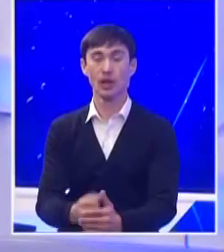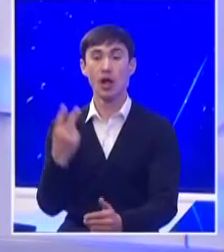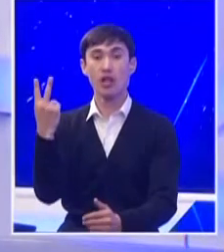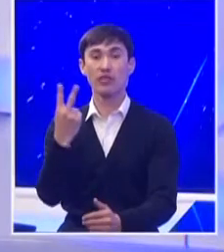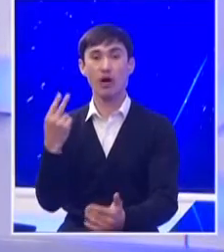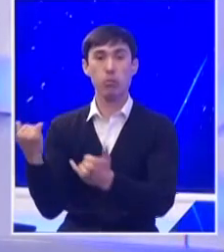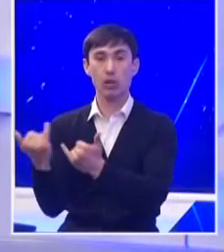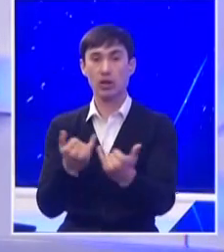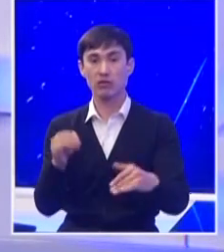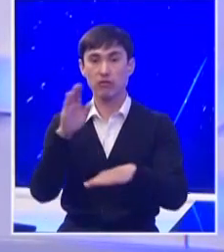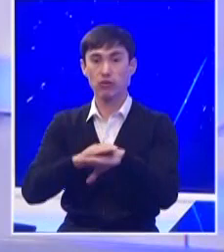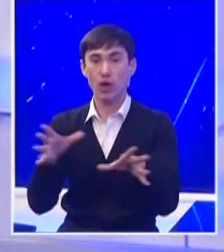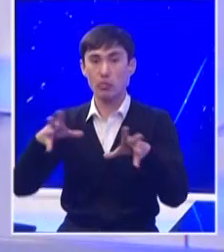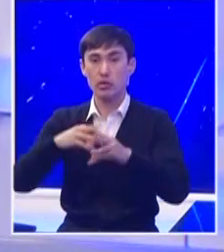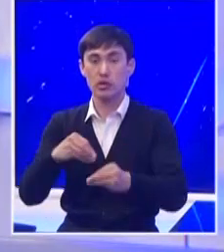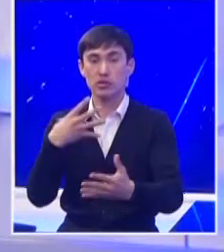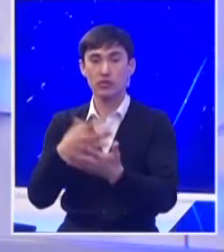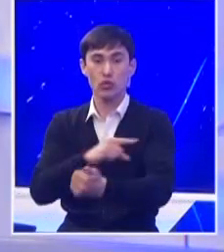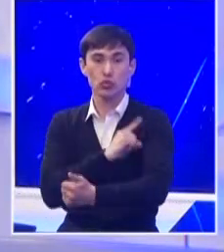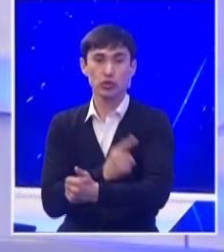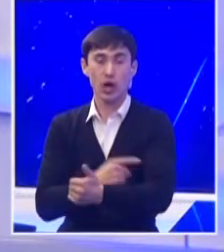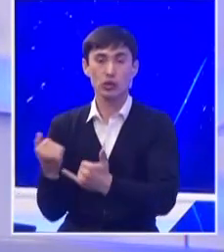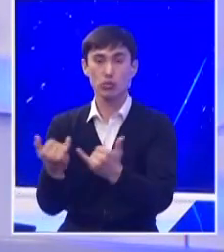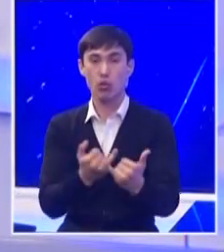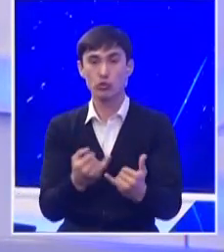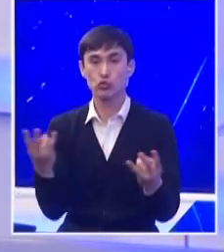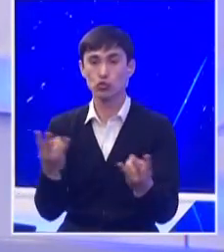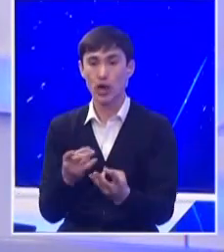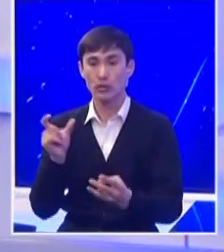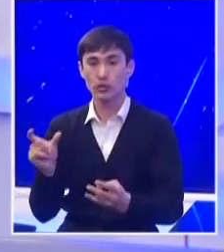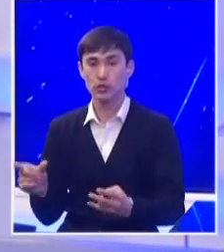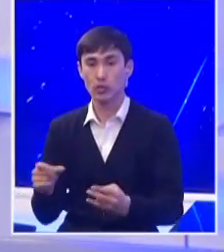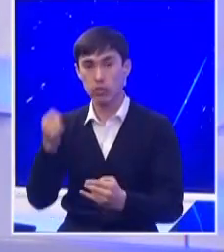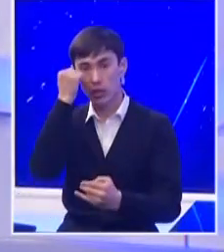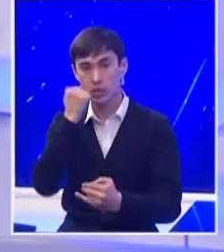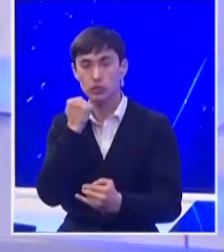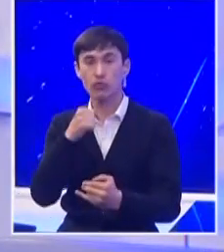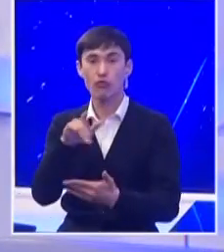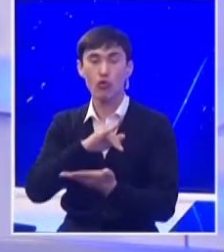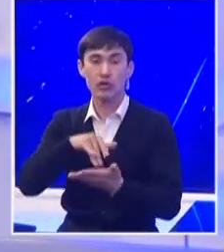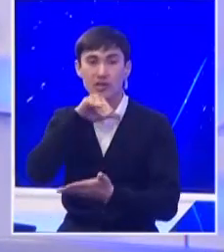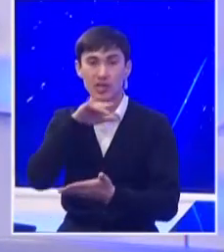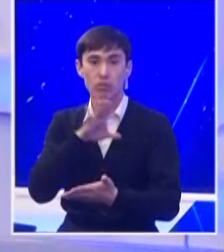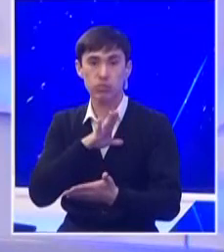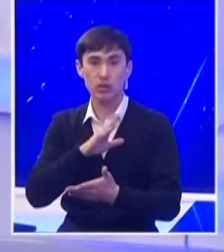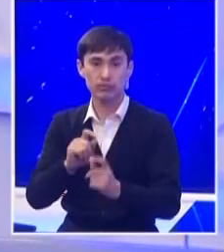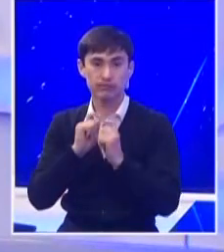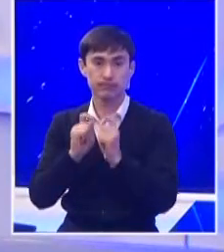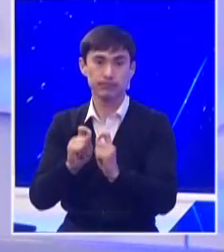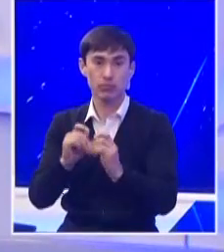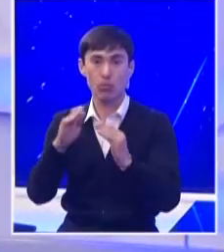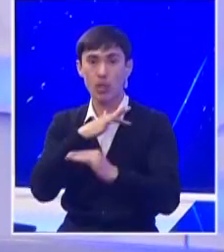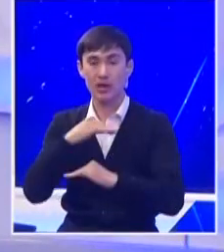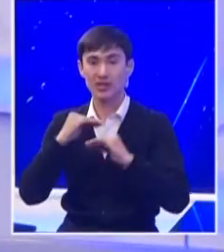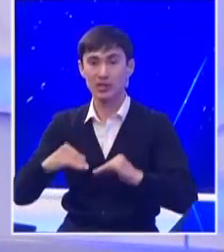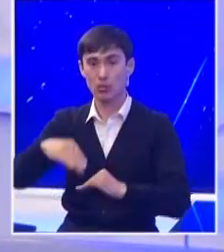Два благотворительных фонда объединили свои усилия в оказании помощи нуждающимся, благодаря чему в городе Текеле было справлено новоселье